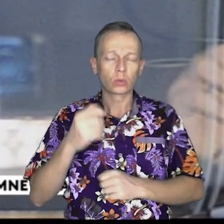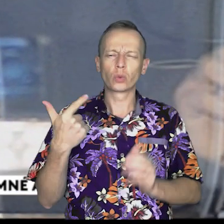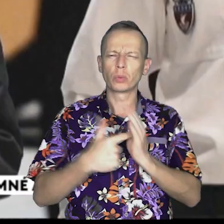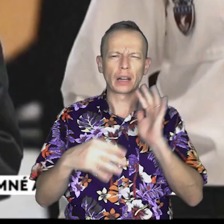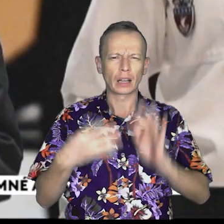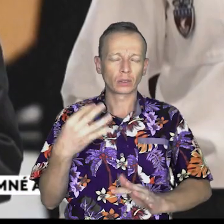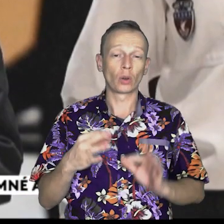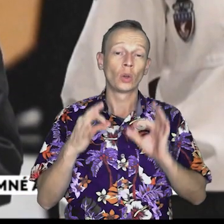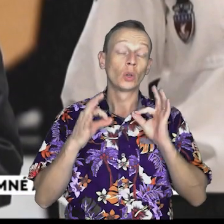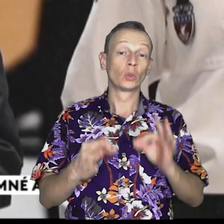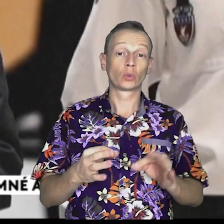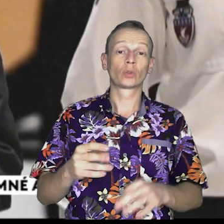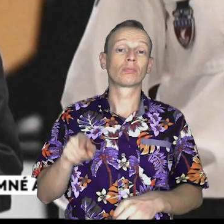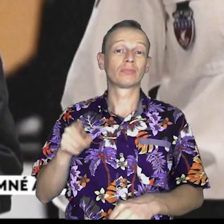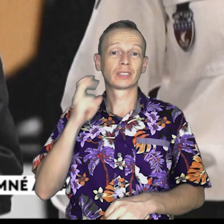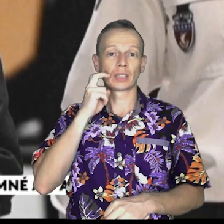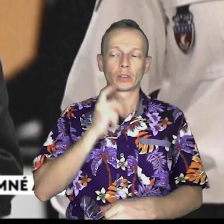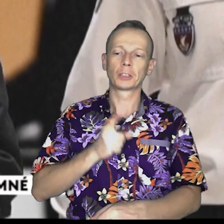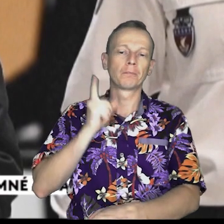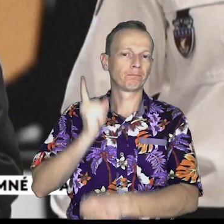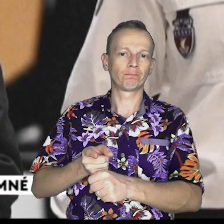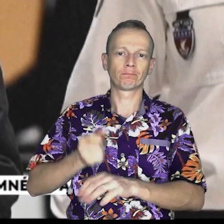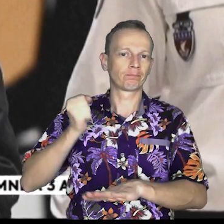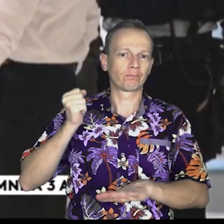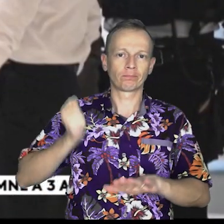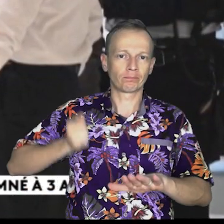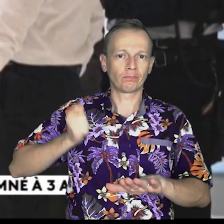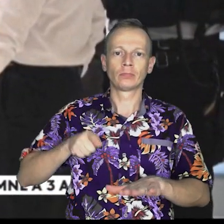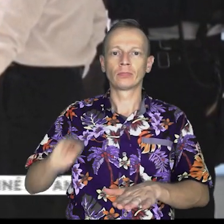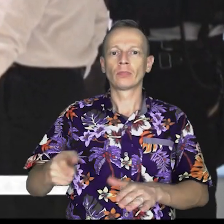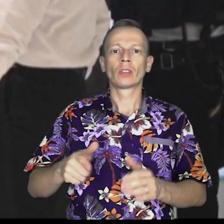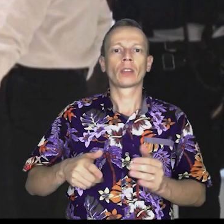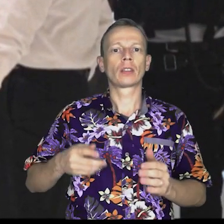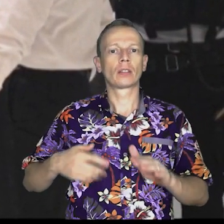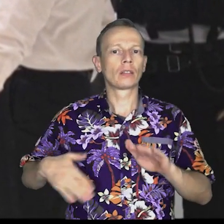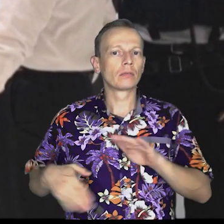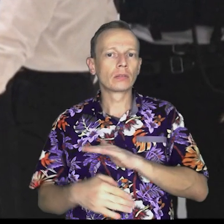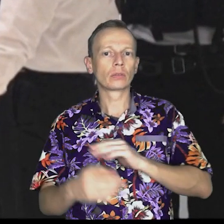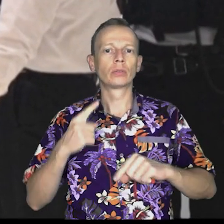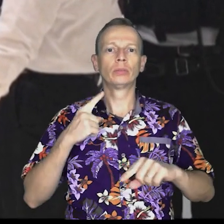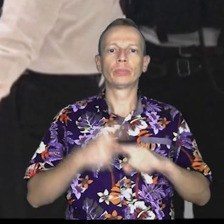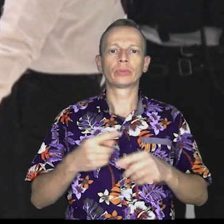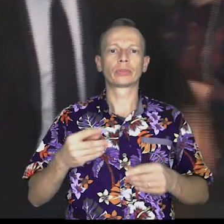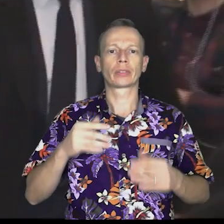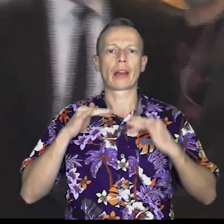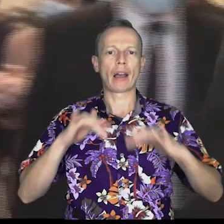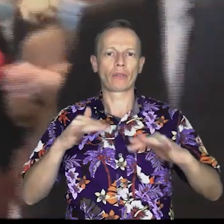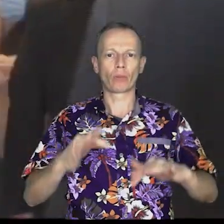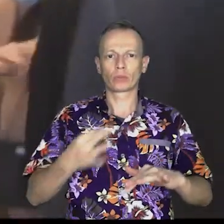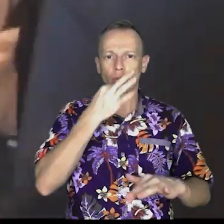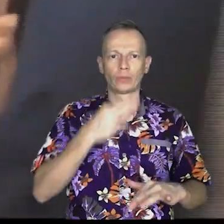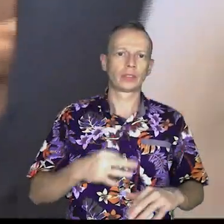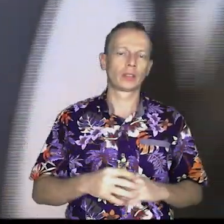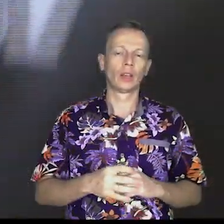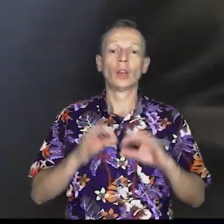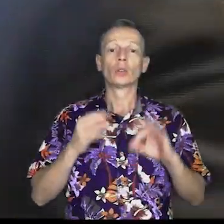a effectivement été déclaré coupable de corruption et de trafic d'influence. Son avocate, Madame Maître Jacqueline Lafont,